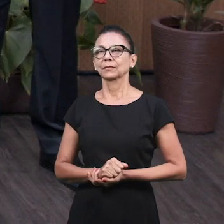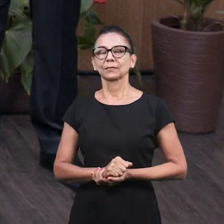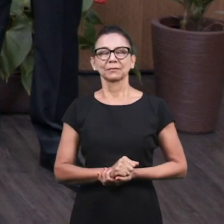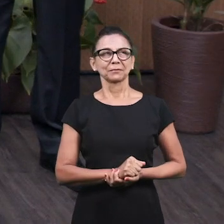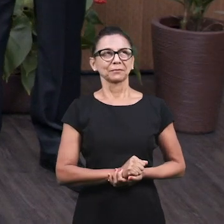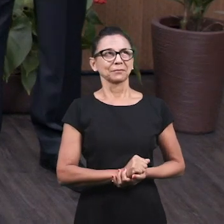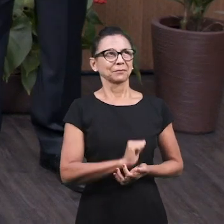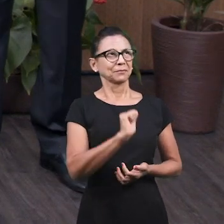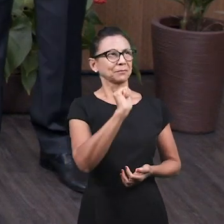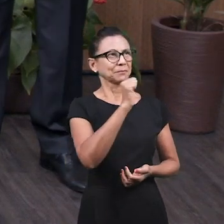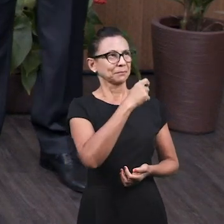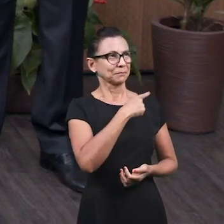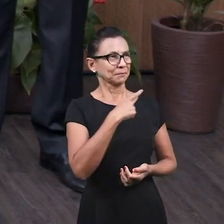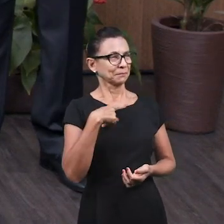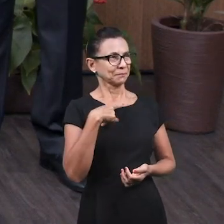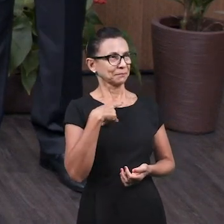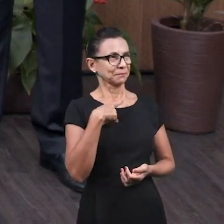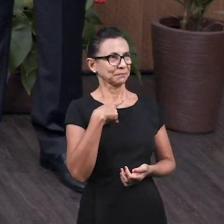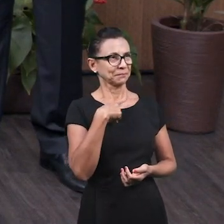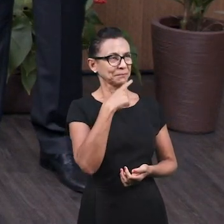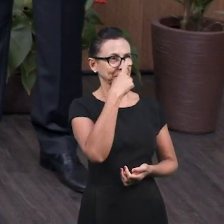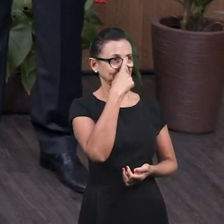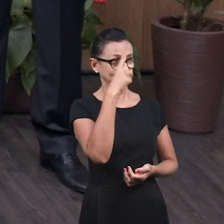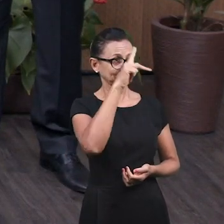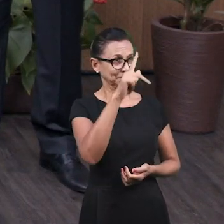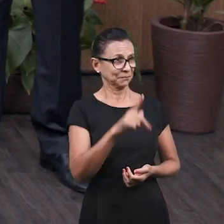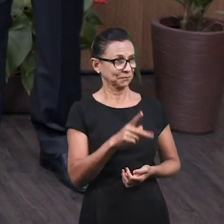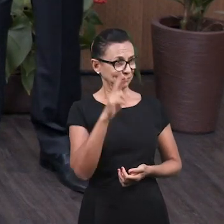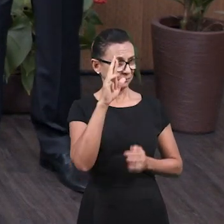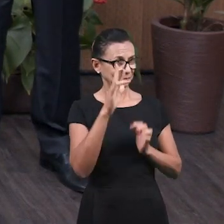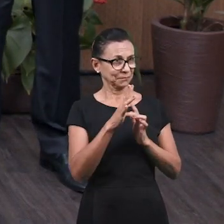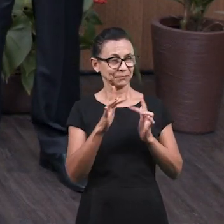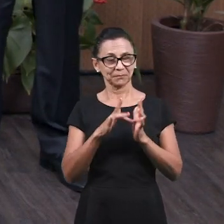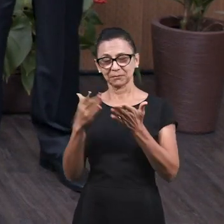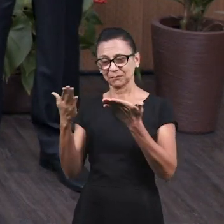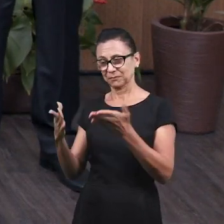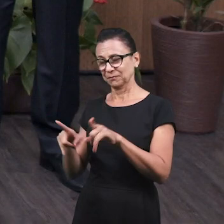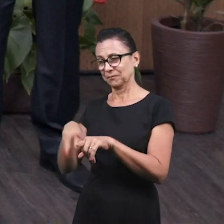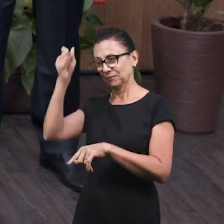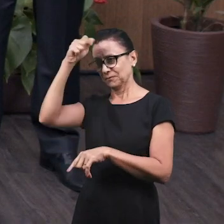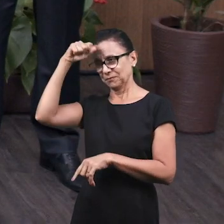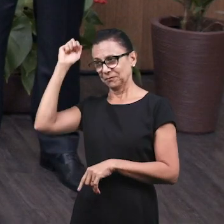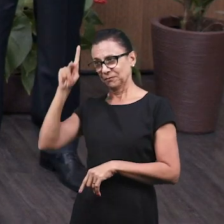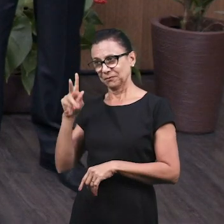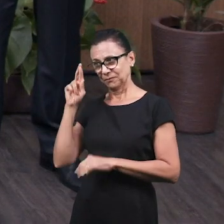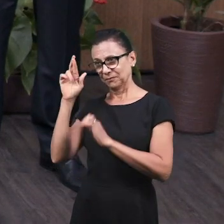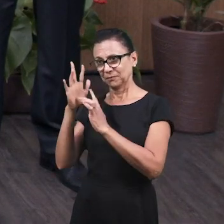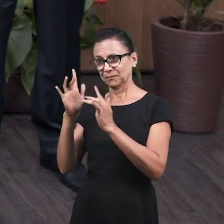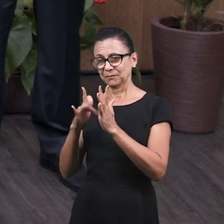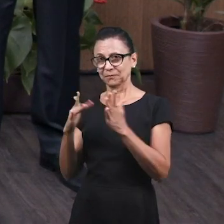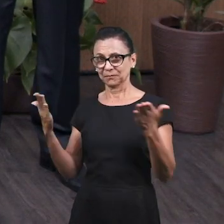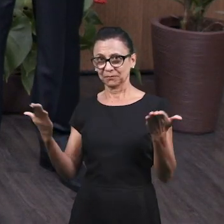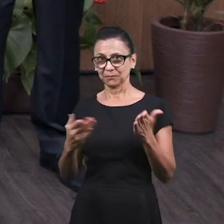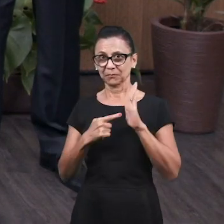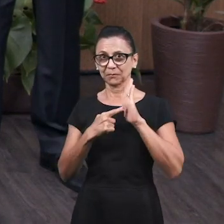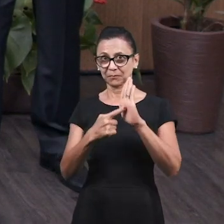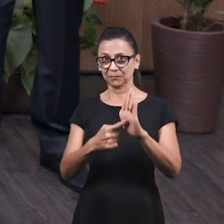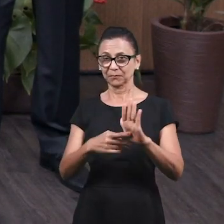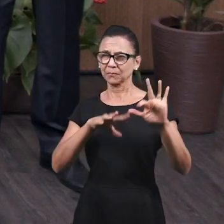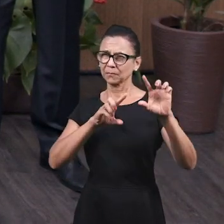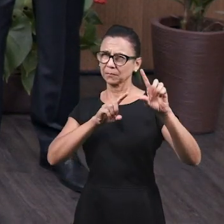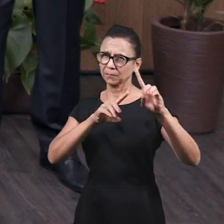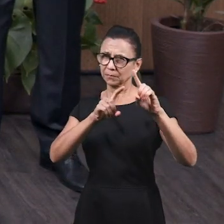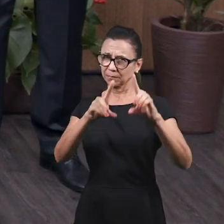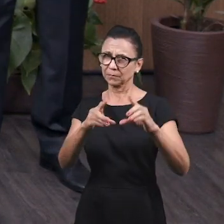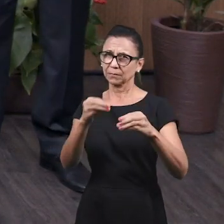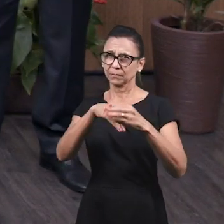пастор Даниил. Возлюбленные братья и сестры. Мы каждую неделю в нашей